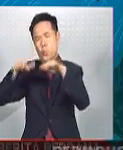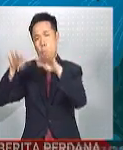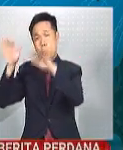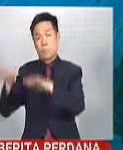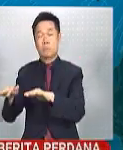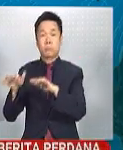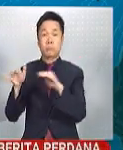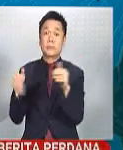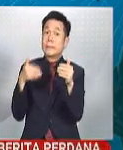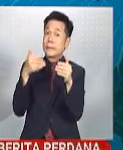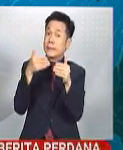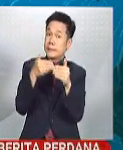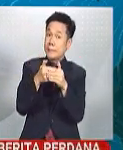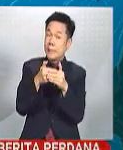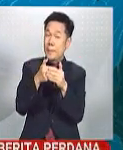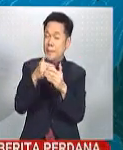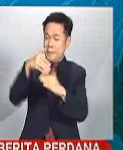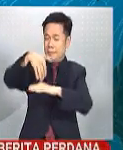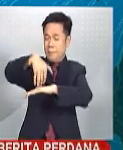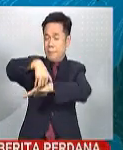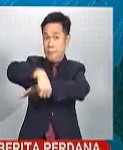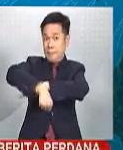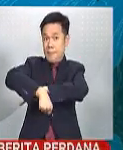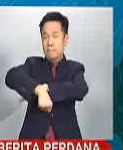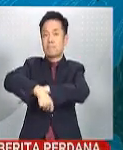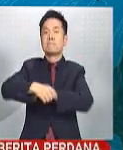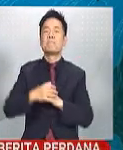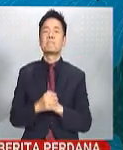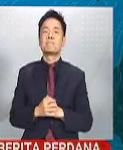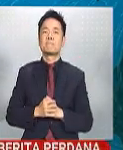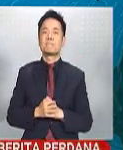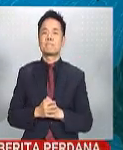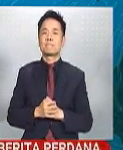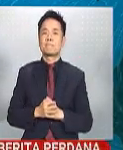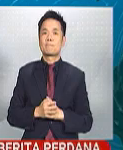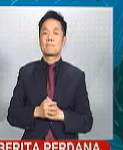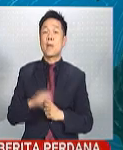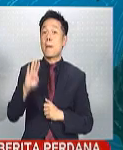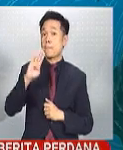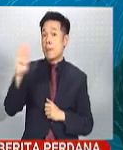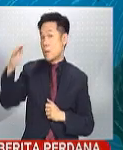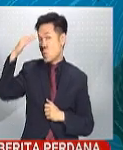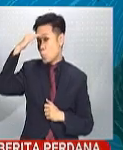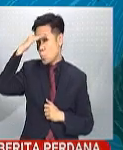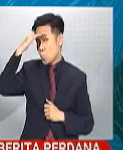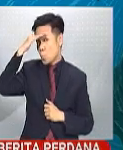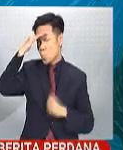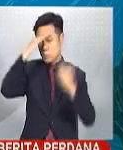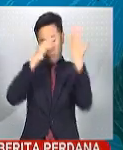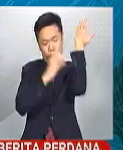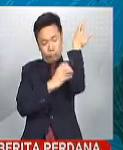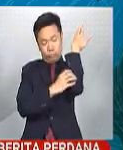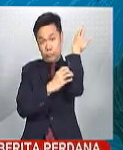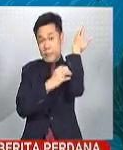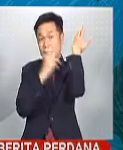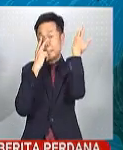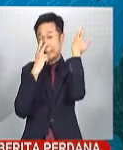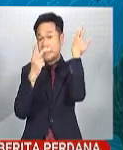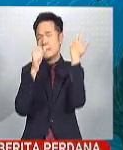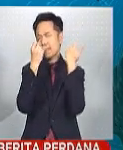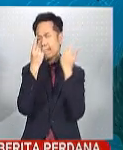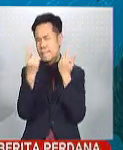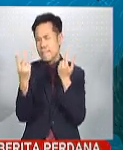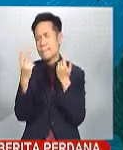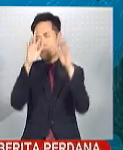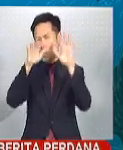akan berlanjutan sehingga ke lewat malam nanti. Di bahagian barat negeri Johor, buat masa kini mengalami hujan di satu di tempat dan kita